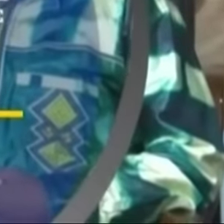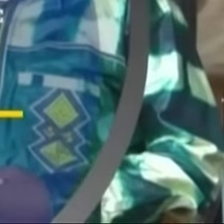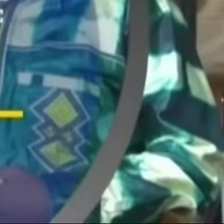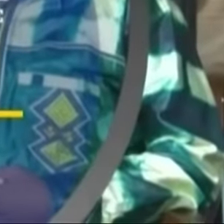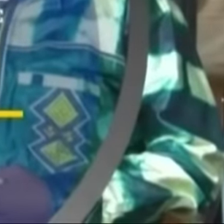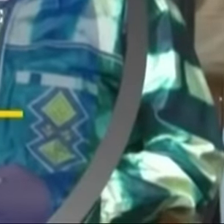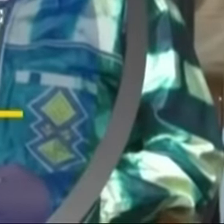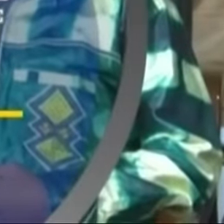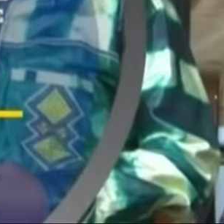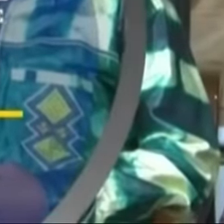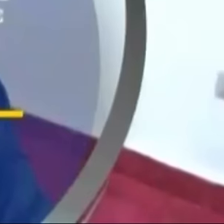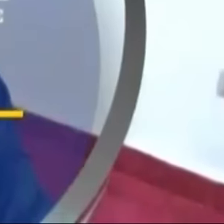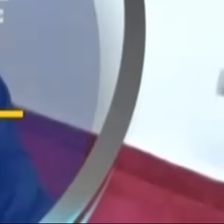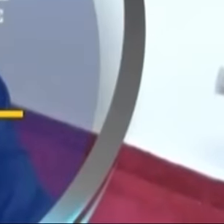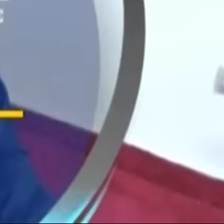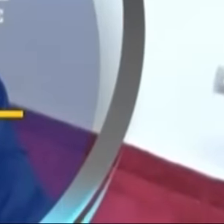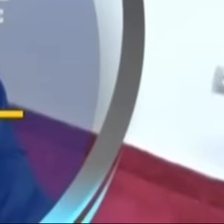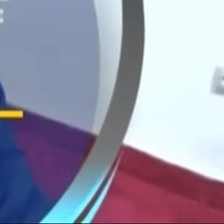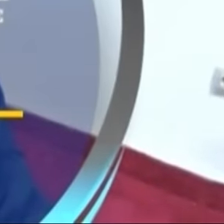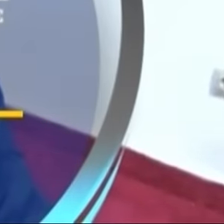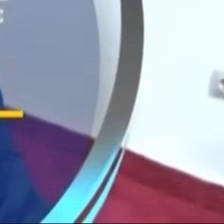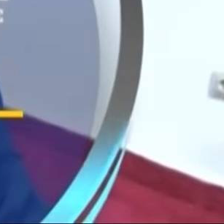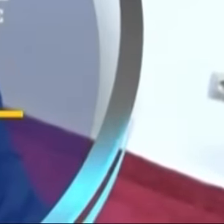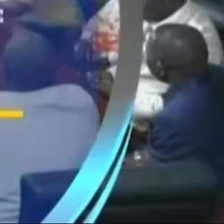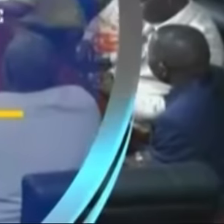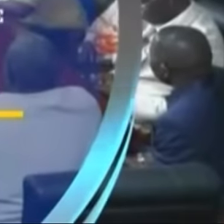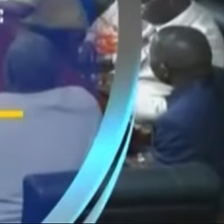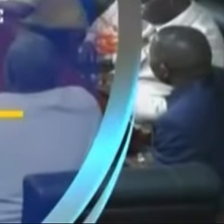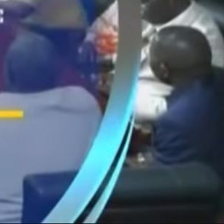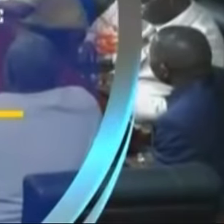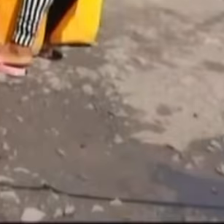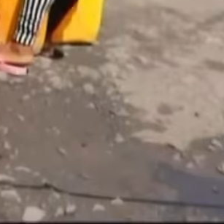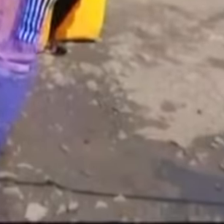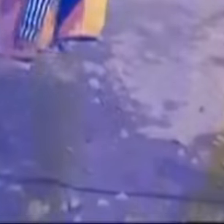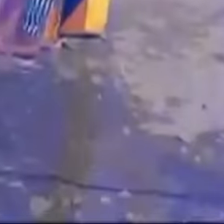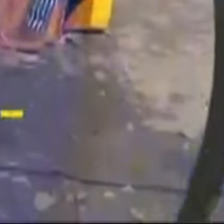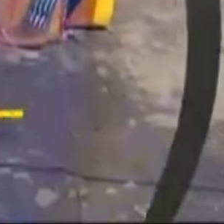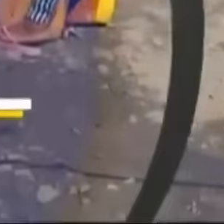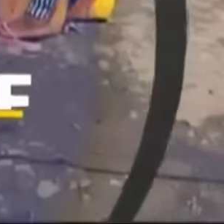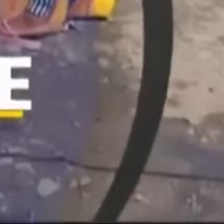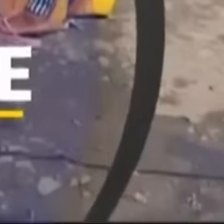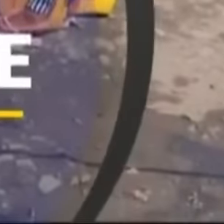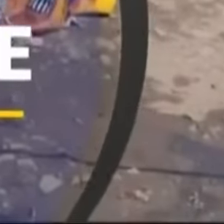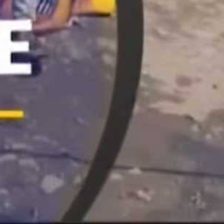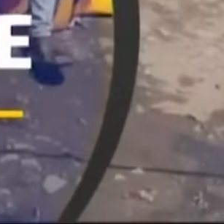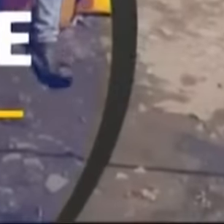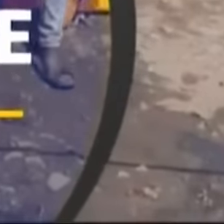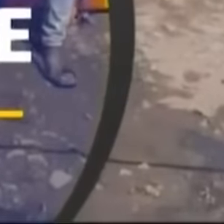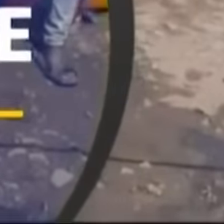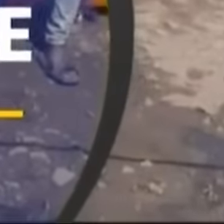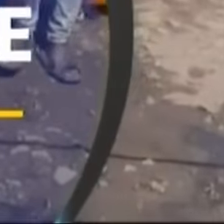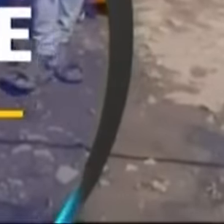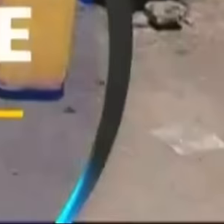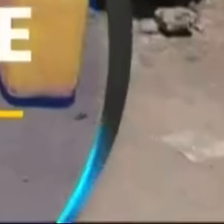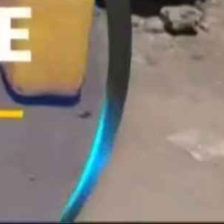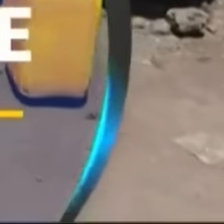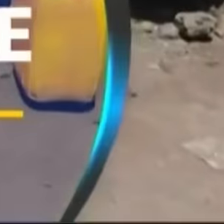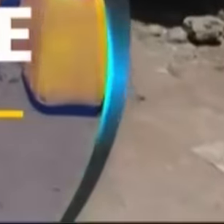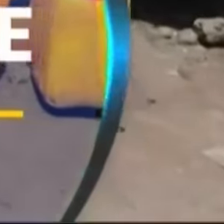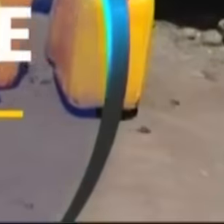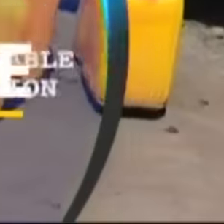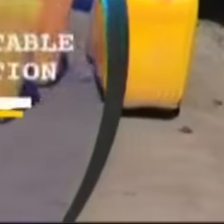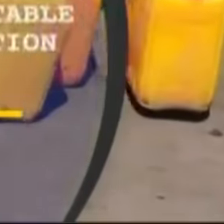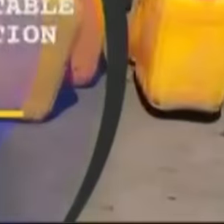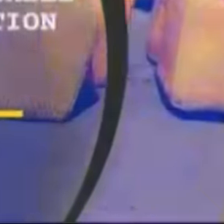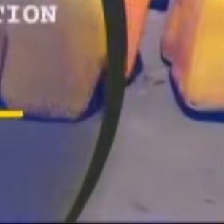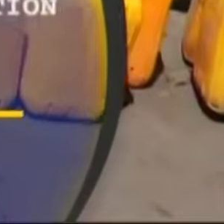gérer certaines frustrations. Et pendant ce temps, depuis Goma, au Nord Kivu, nous avons entendu